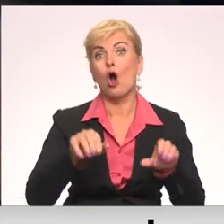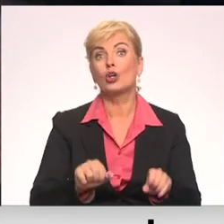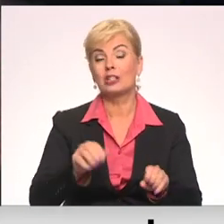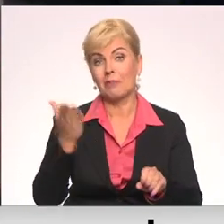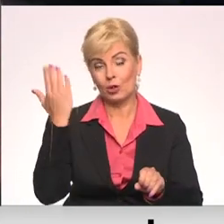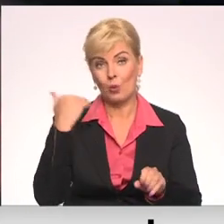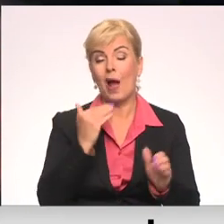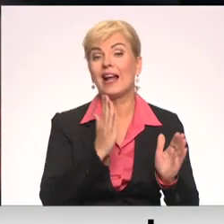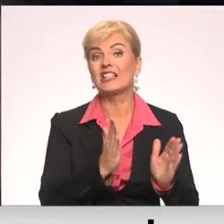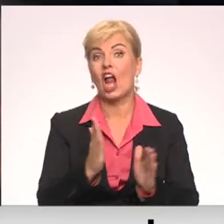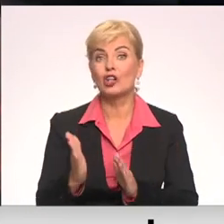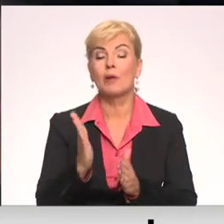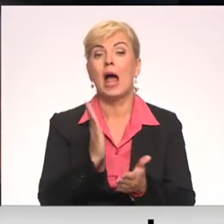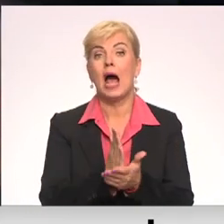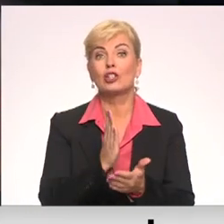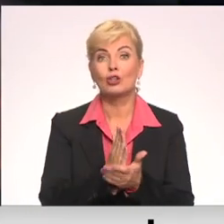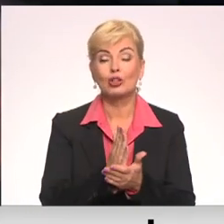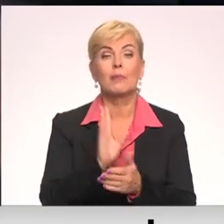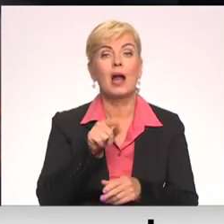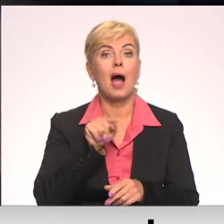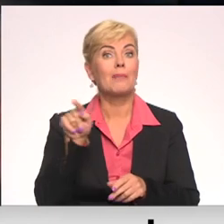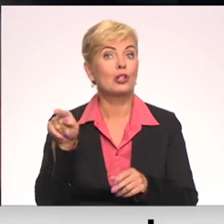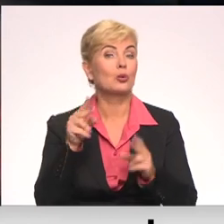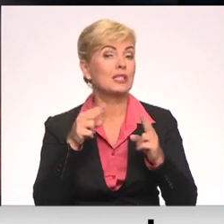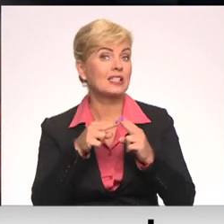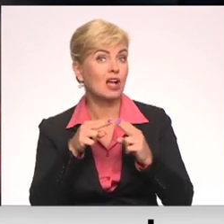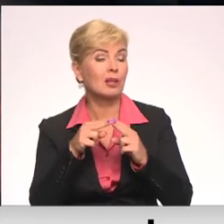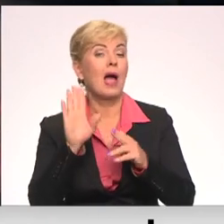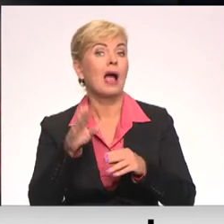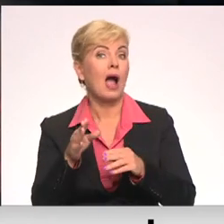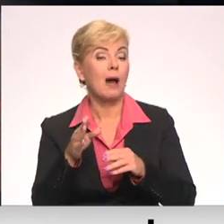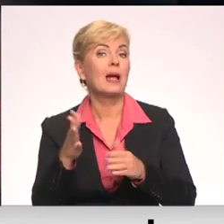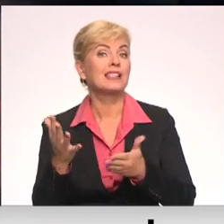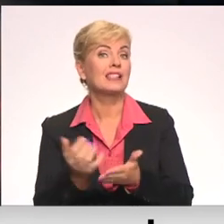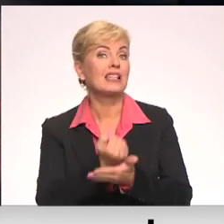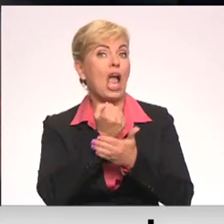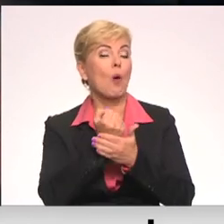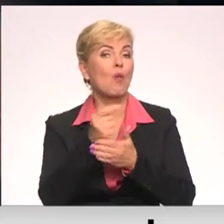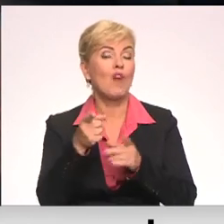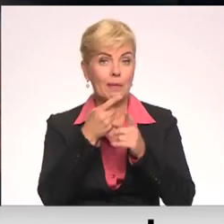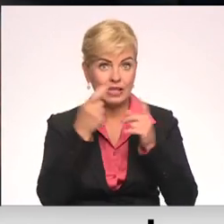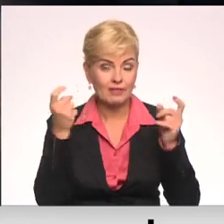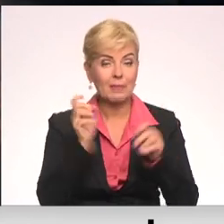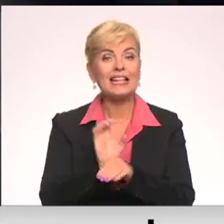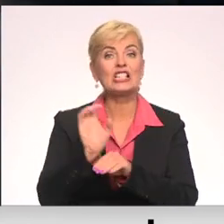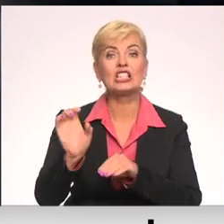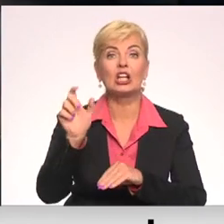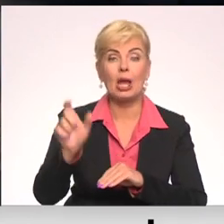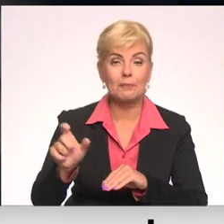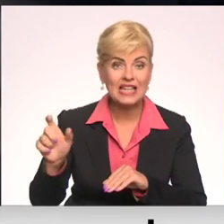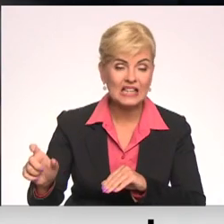režīmā esošie, kā mēs sazinājāmies un kā mēs ieguvām informāciju ar trimdiniekiem,